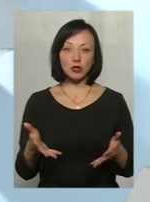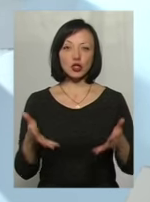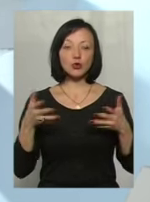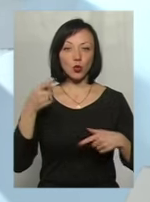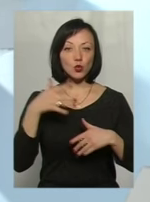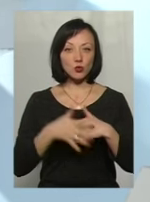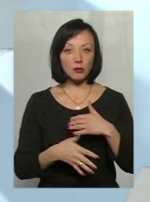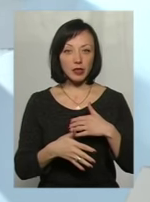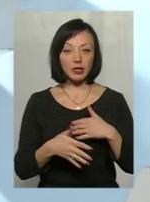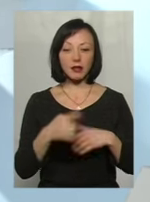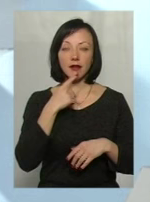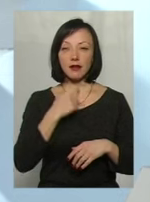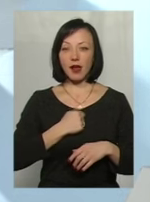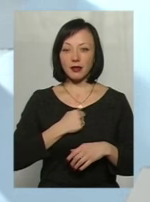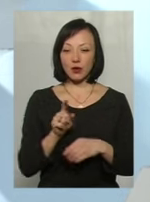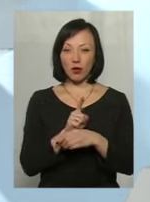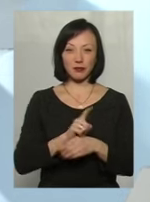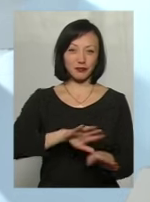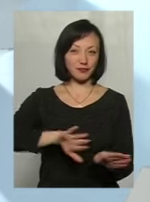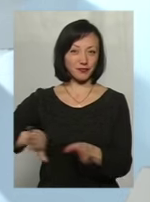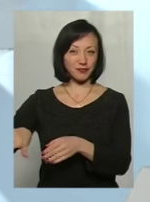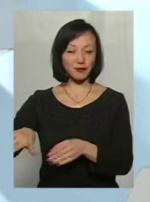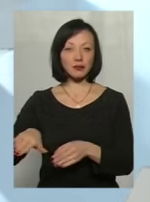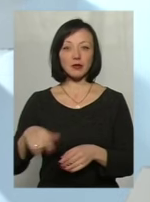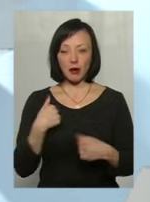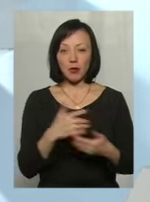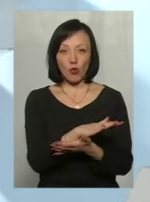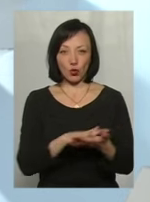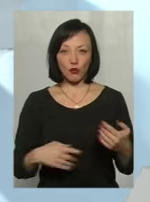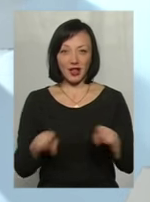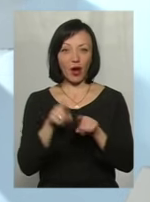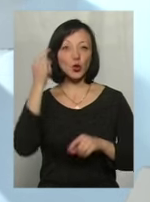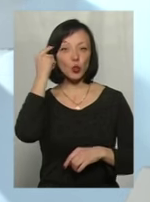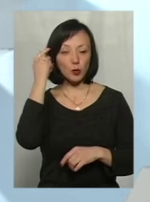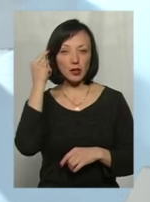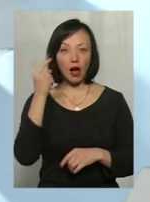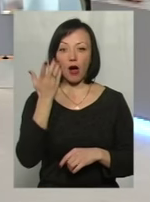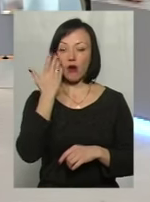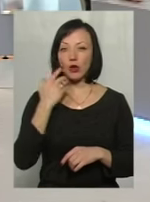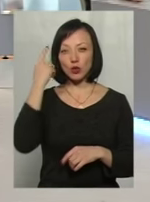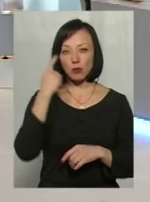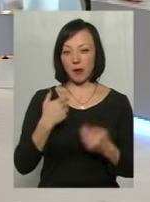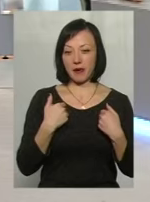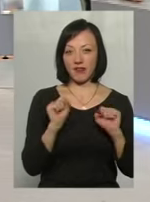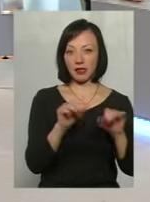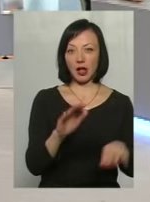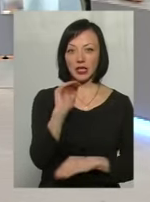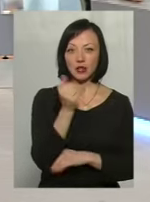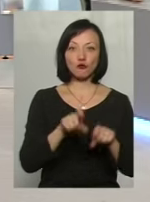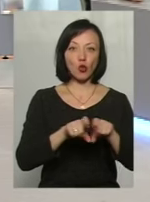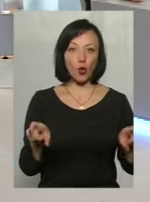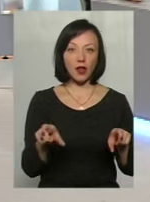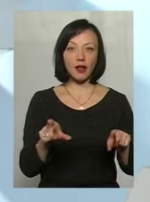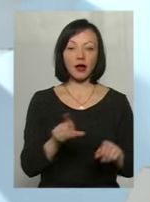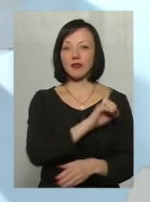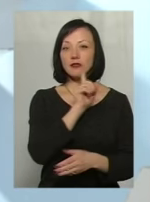трошки відходили від радянських стандартів, коли ми продовжуємо так міркувати. Ми колись думали так, ми віддали дитину в школу, і все,